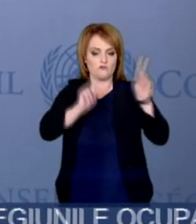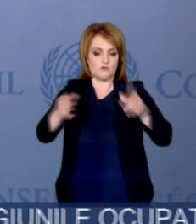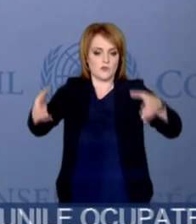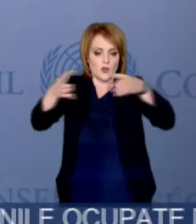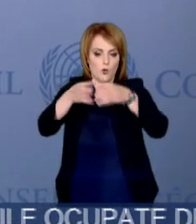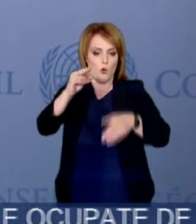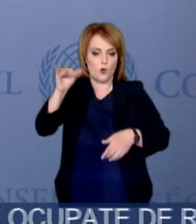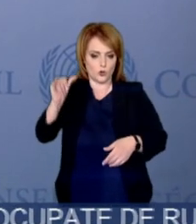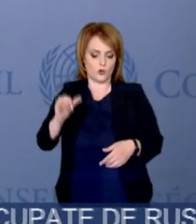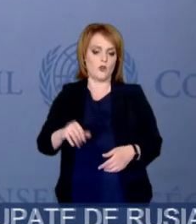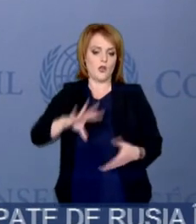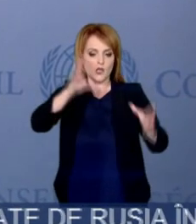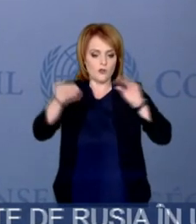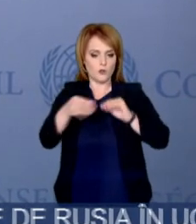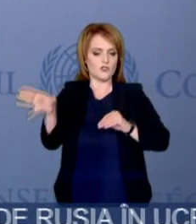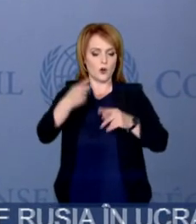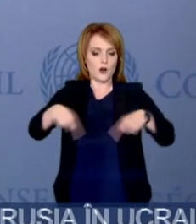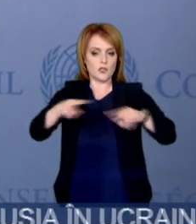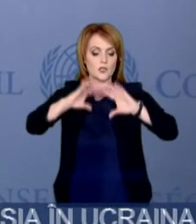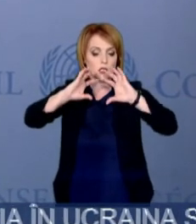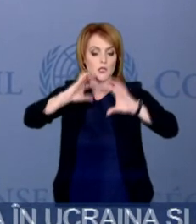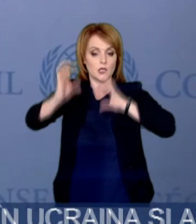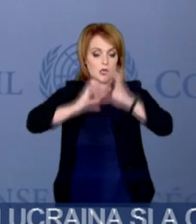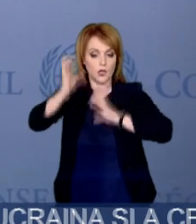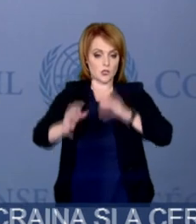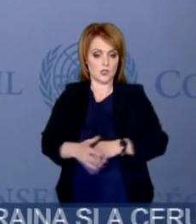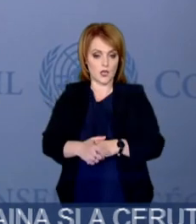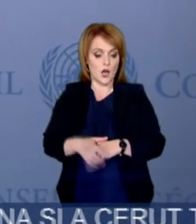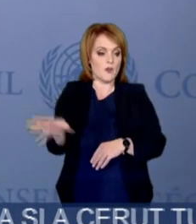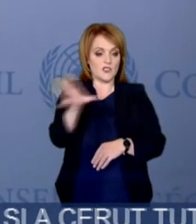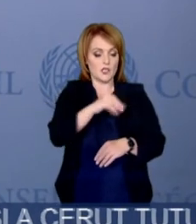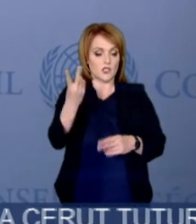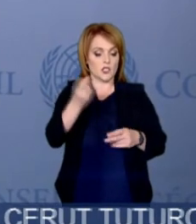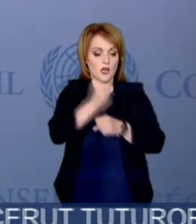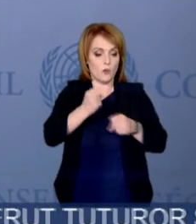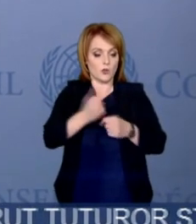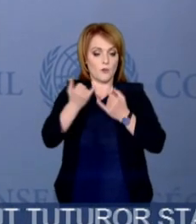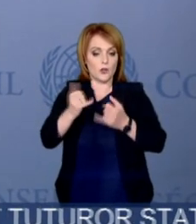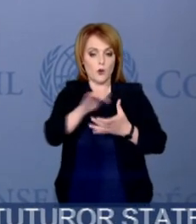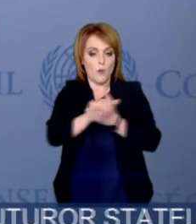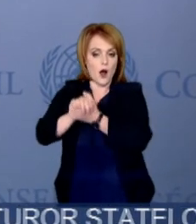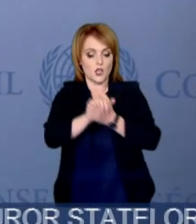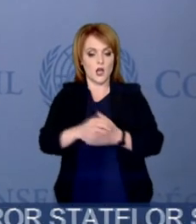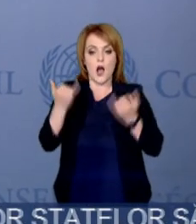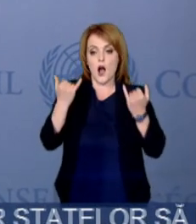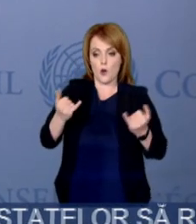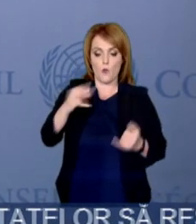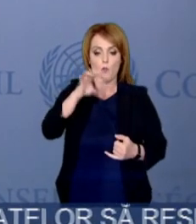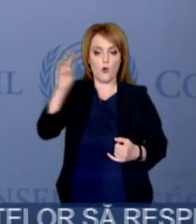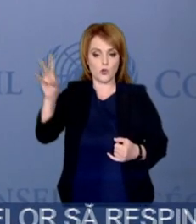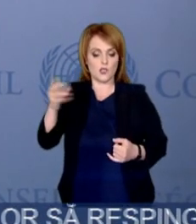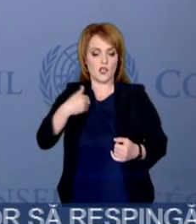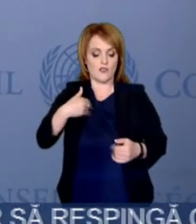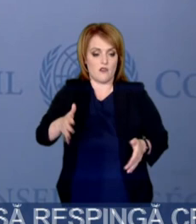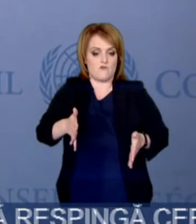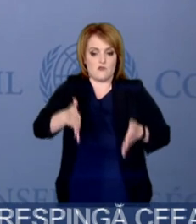comunitatea internațională ca să reziste și să lucreze pentru pace și progres acum președintele putin vrea să extindă și mai